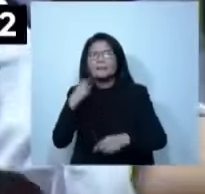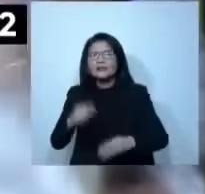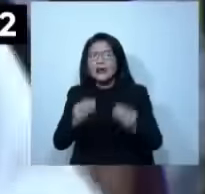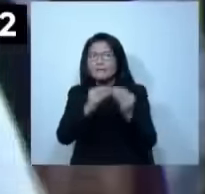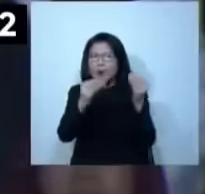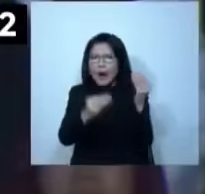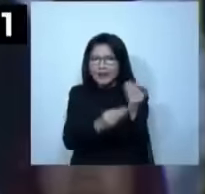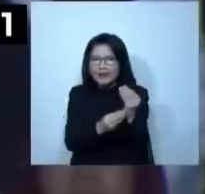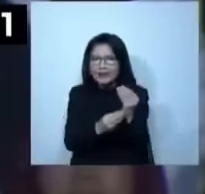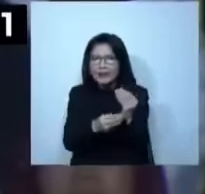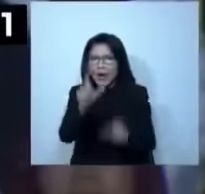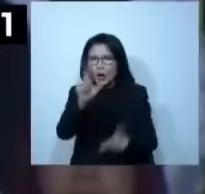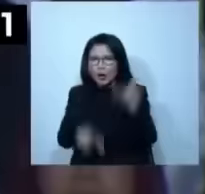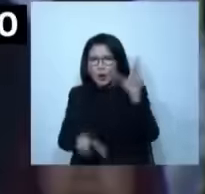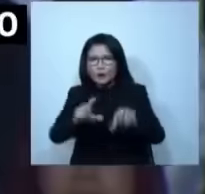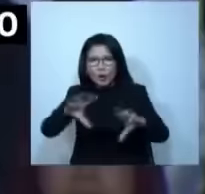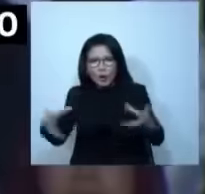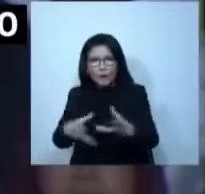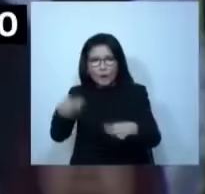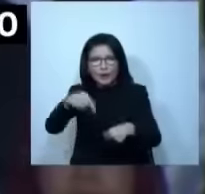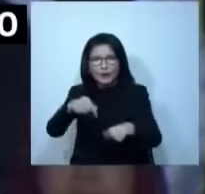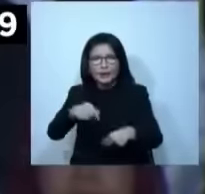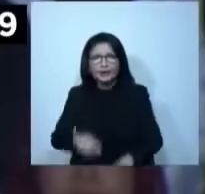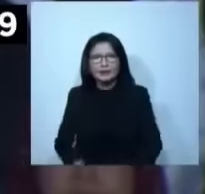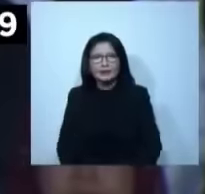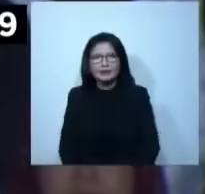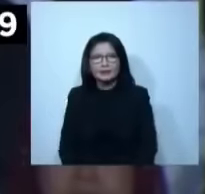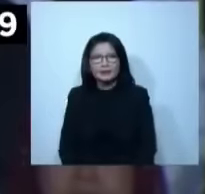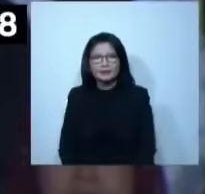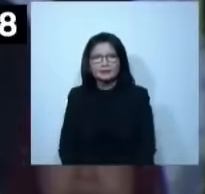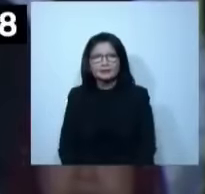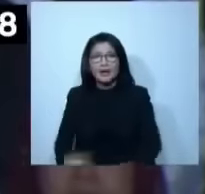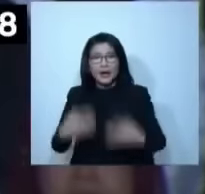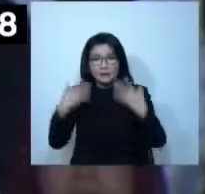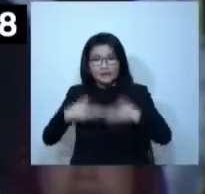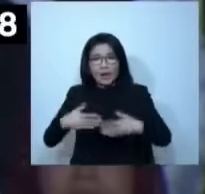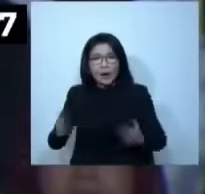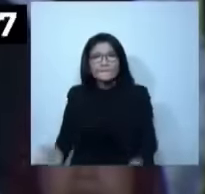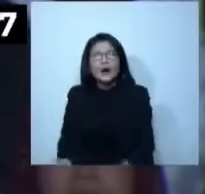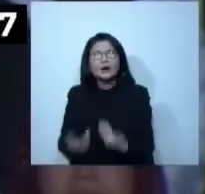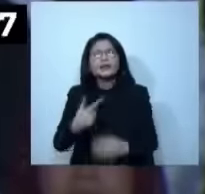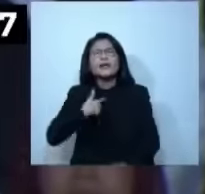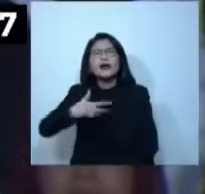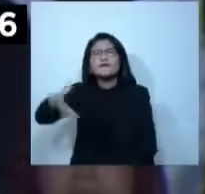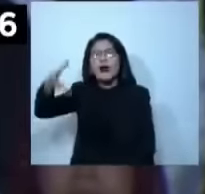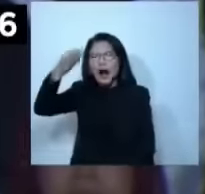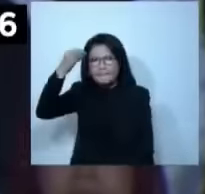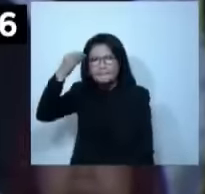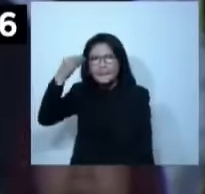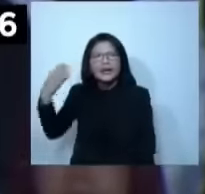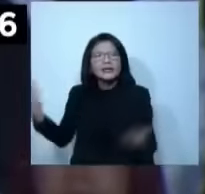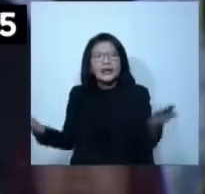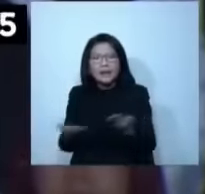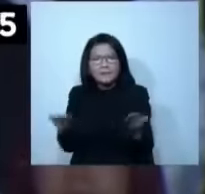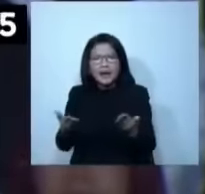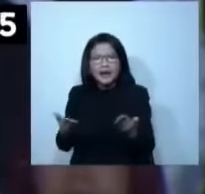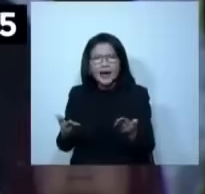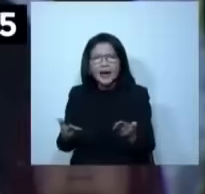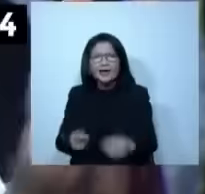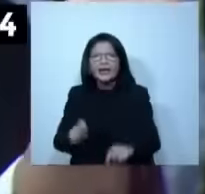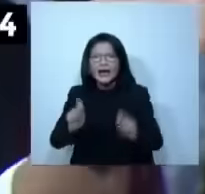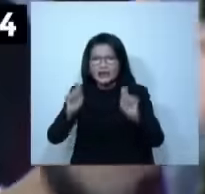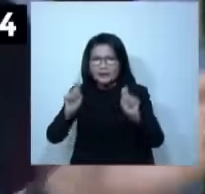merepresentasikan apa yang mereka harapkan. Sehingga fisiknya kalau bangun, mereka paham mana yang akan